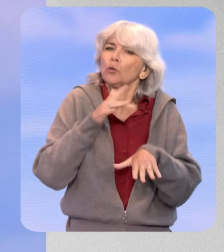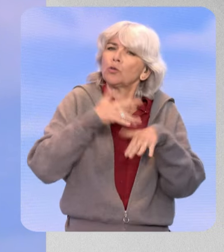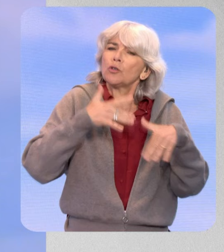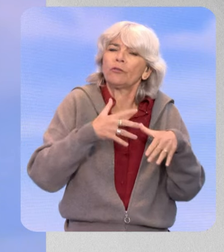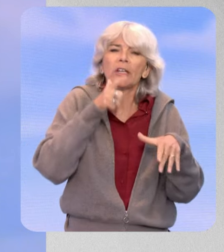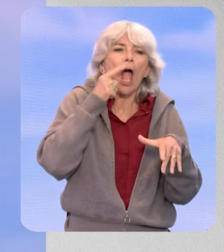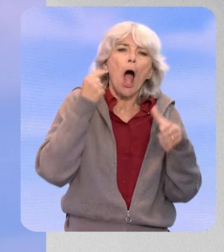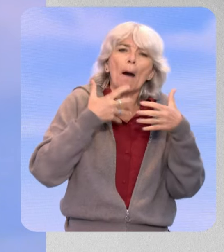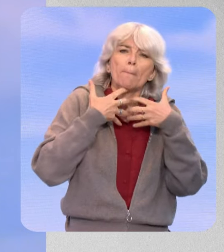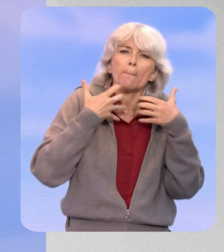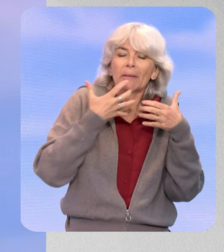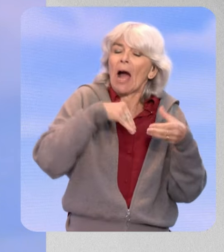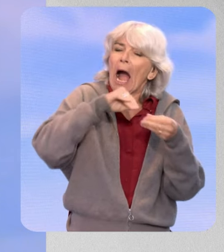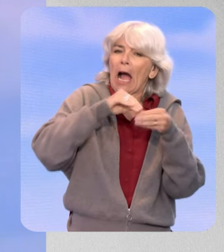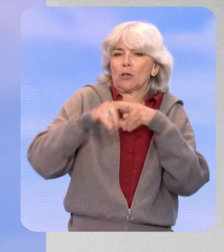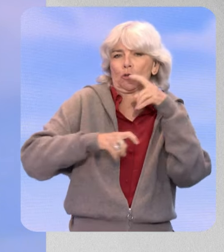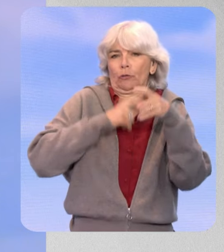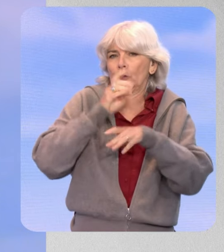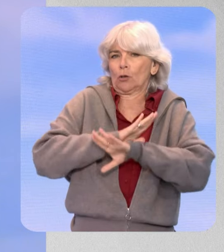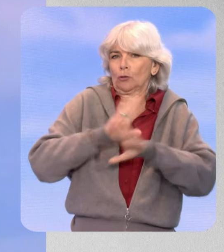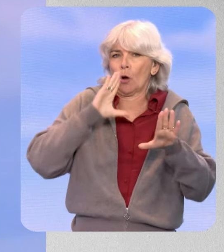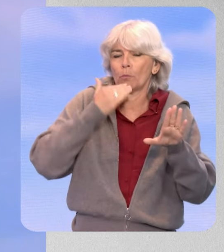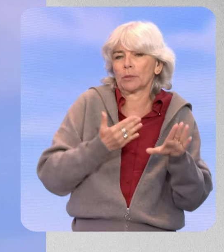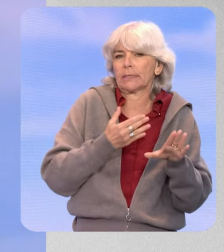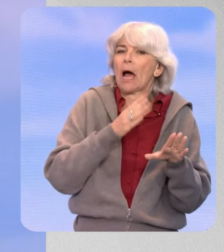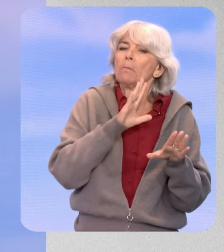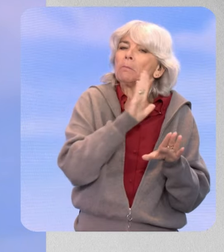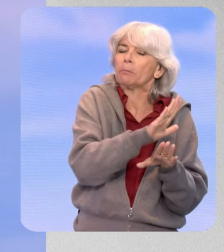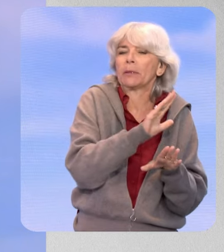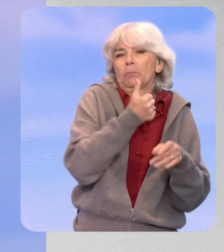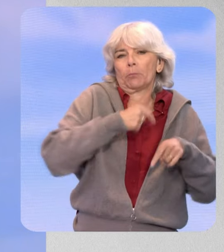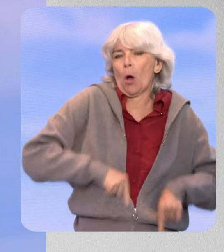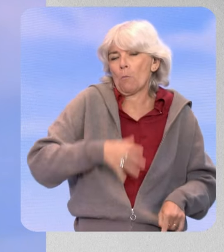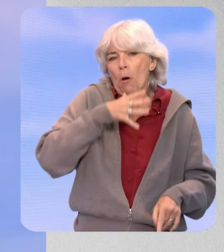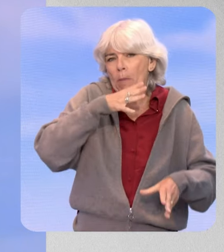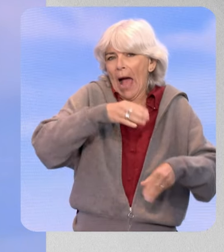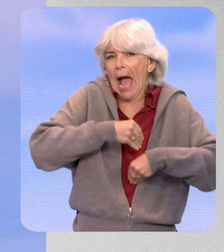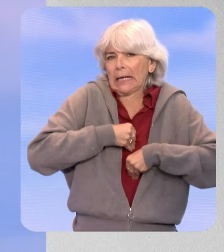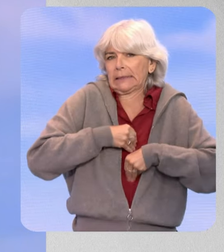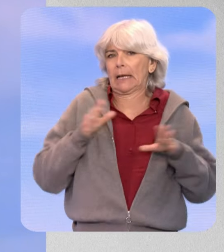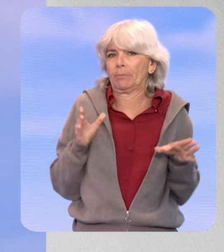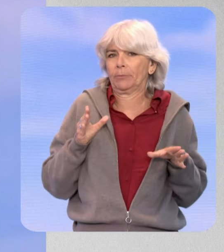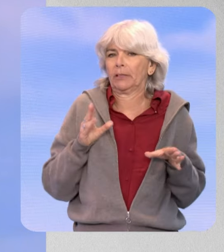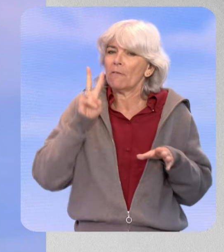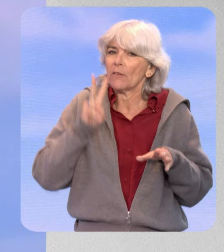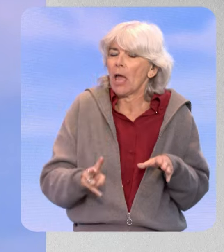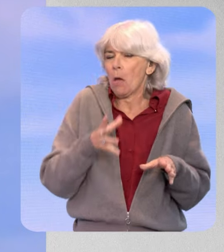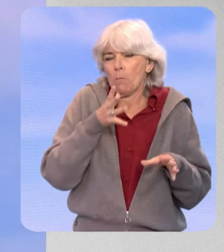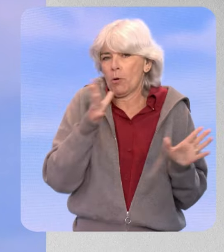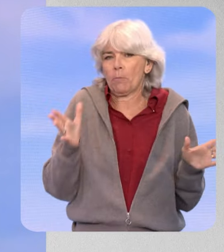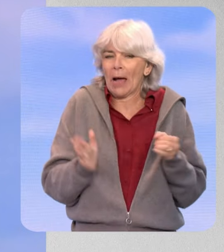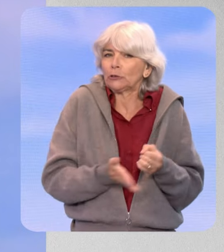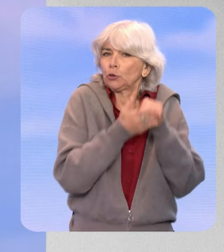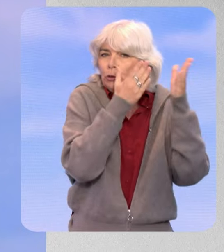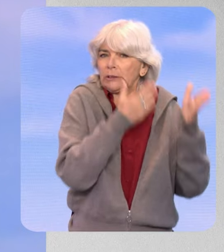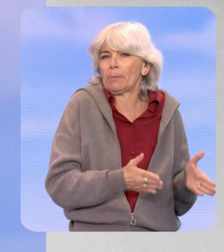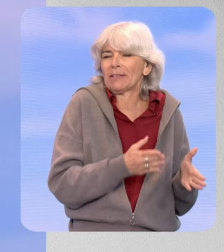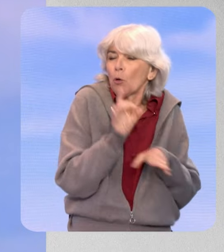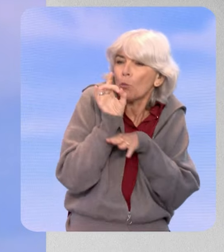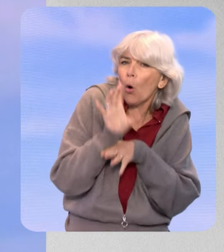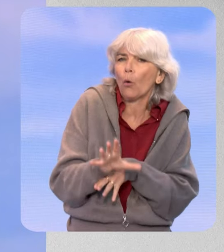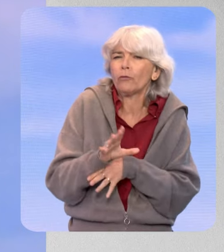Bertrand, ça aurait été rajouter de la violence à la violence. Et donc un tel Premier ministre n'était pas à la hauteur de la charge. Clairement, nous ne pouvions pas soutenir quelqu'un qui